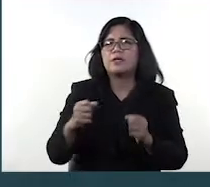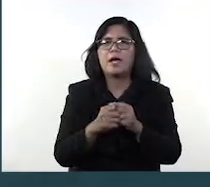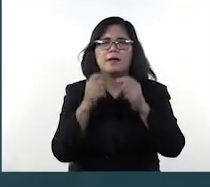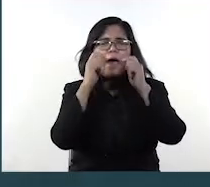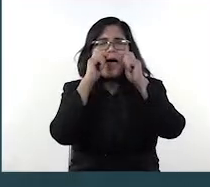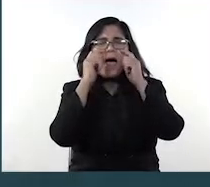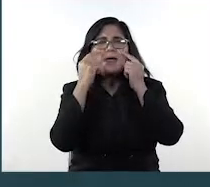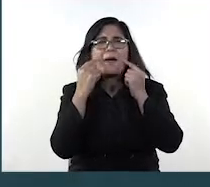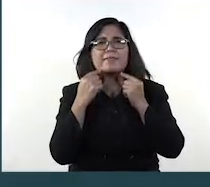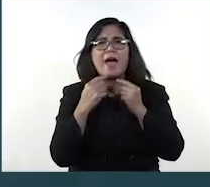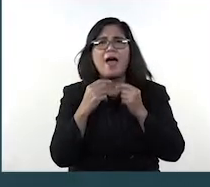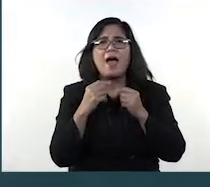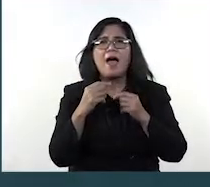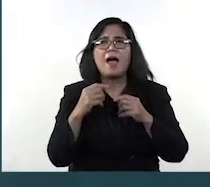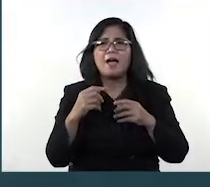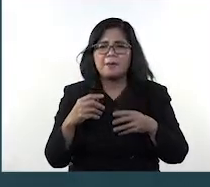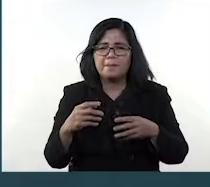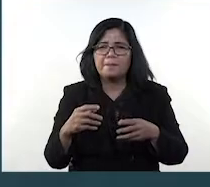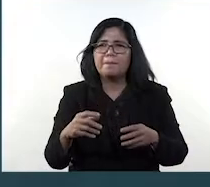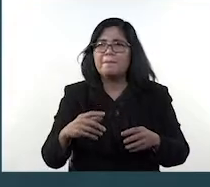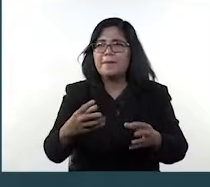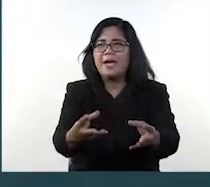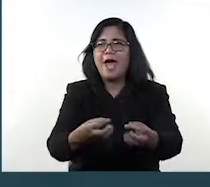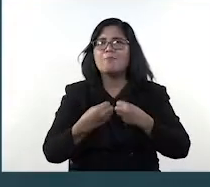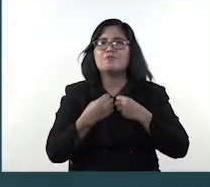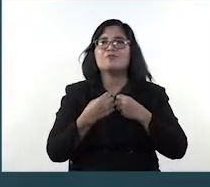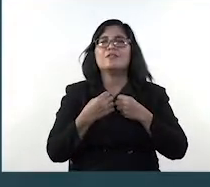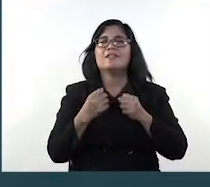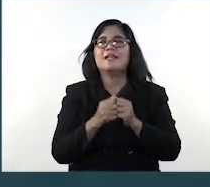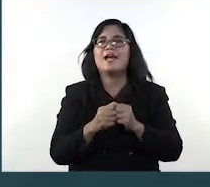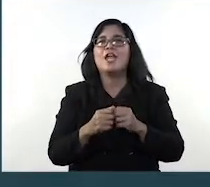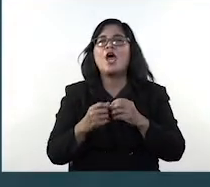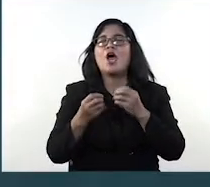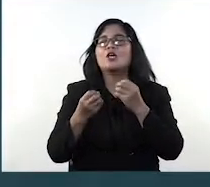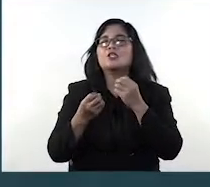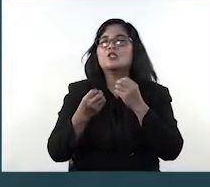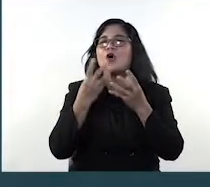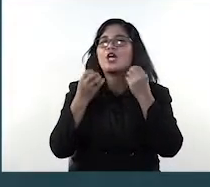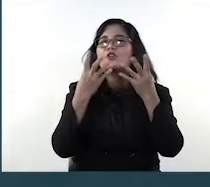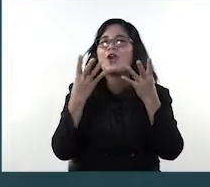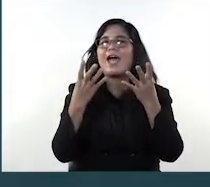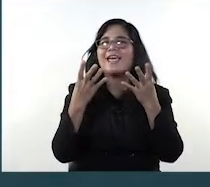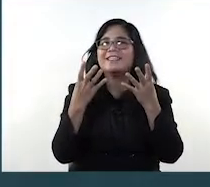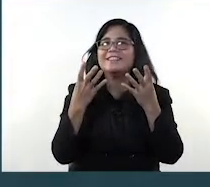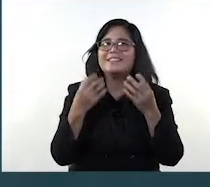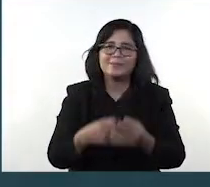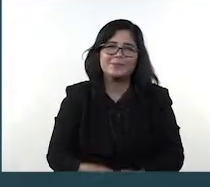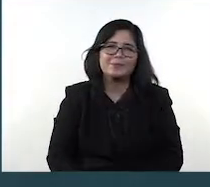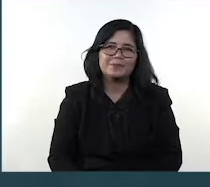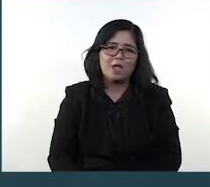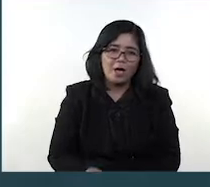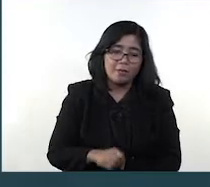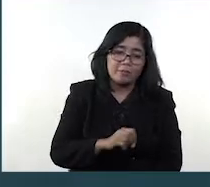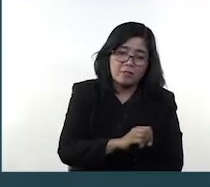dengan sorak-sorai siap korban di awalnya Hai tapi bukan stres petani walaupun Diana